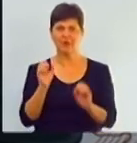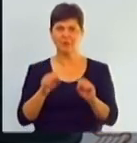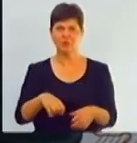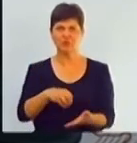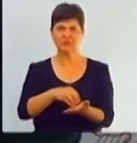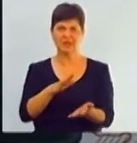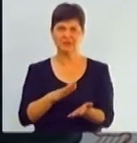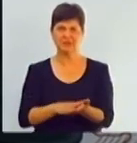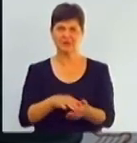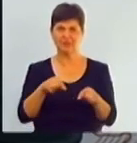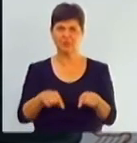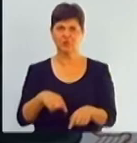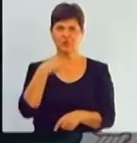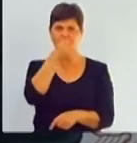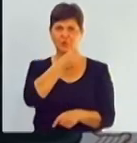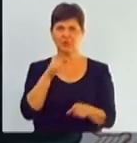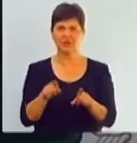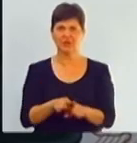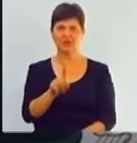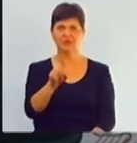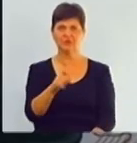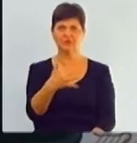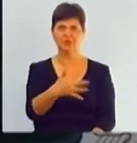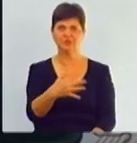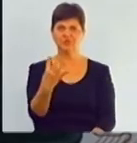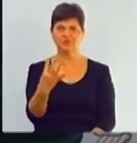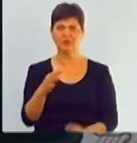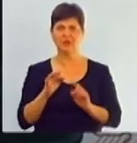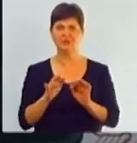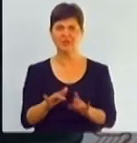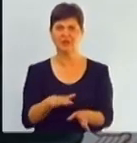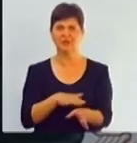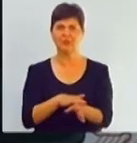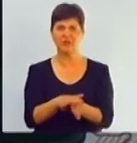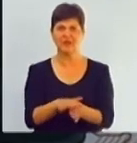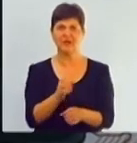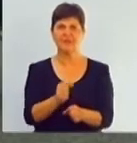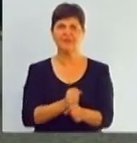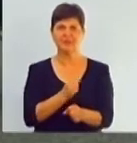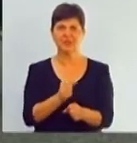що в поточному році вже таких 154 заходи проведено, відпрацьовано